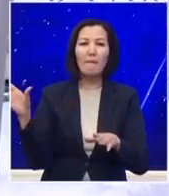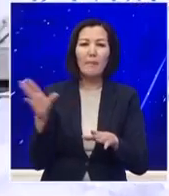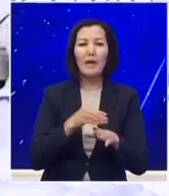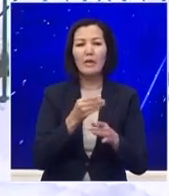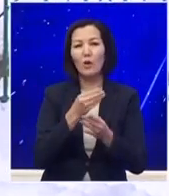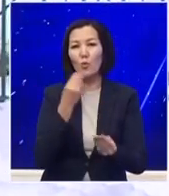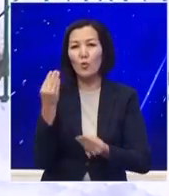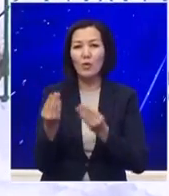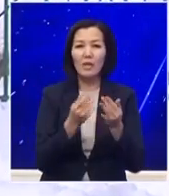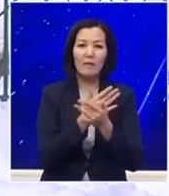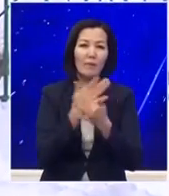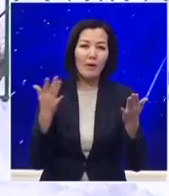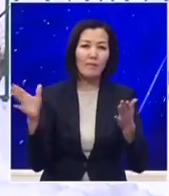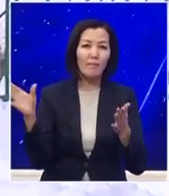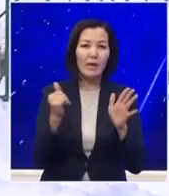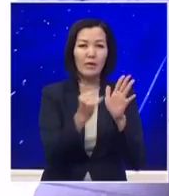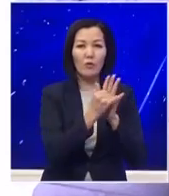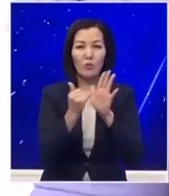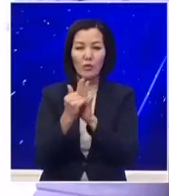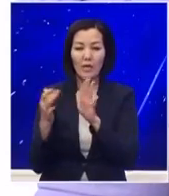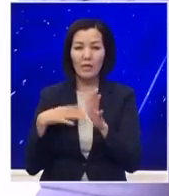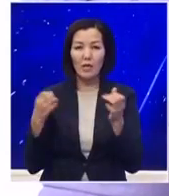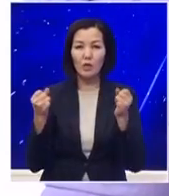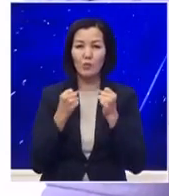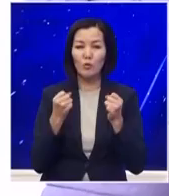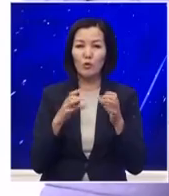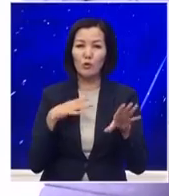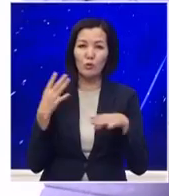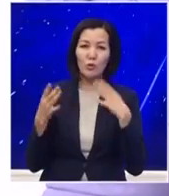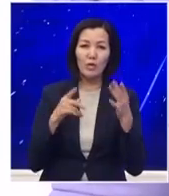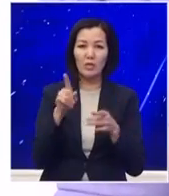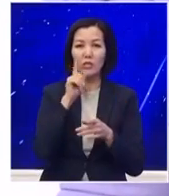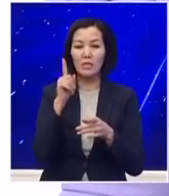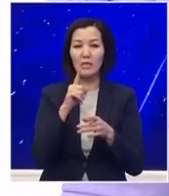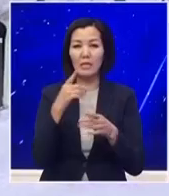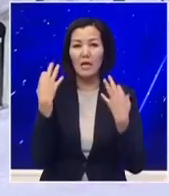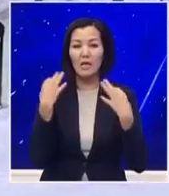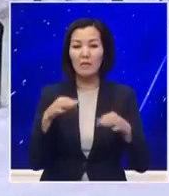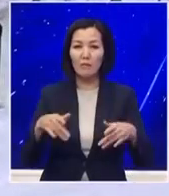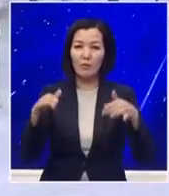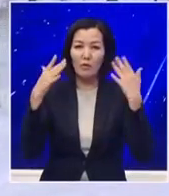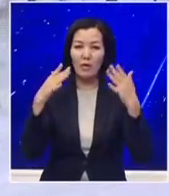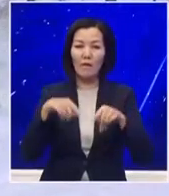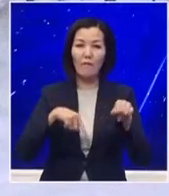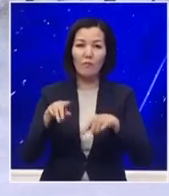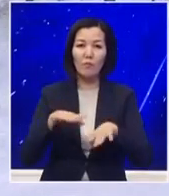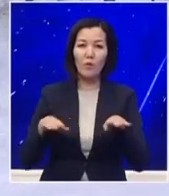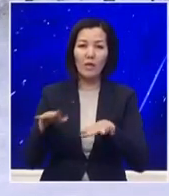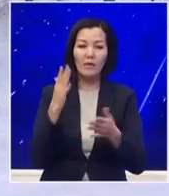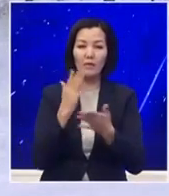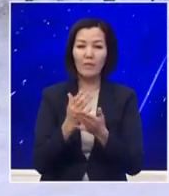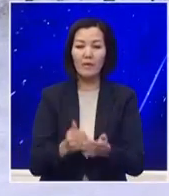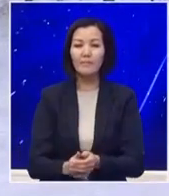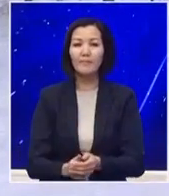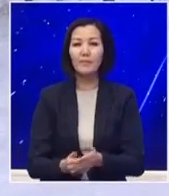жүгіруге, секіруге арналған құралдар орнатылған. Спортты сергеткен жастар үшін ашық аспан астындағы футбол алаңы да қоса